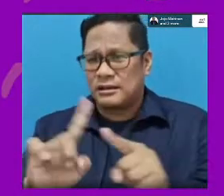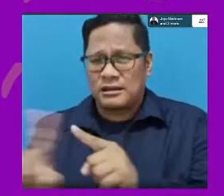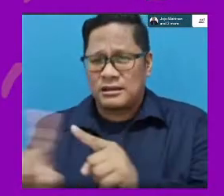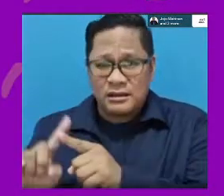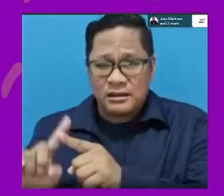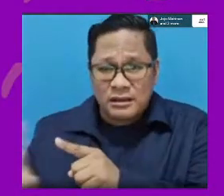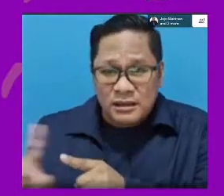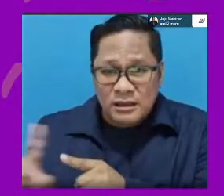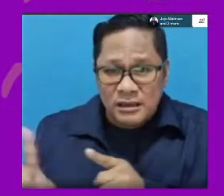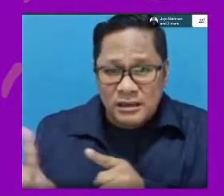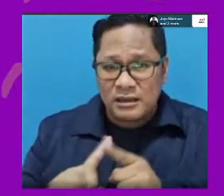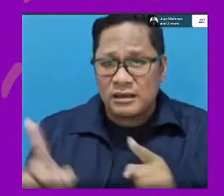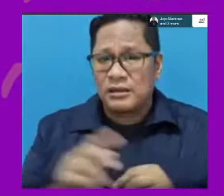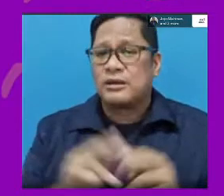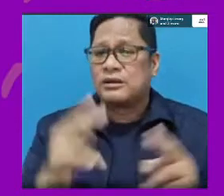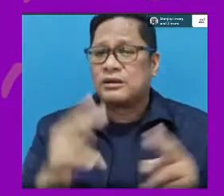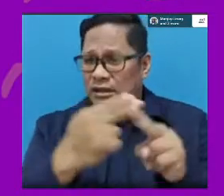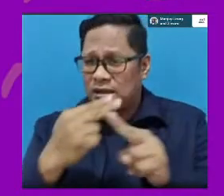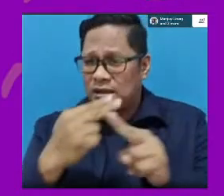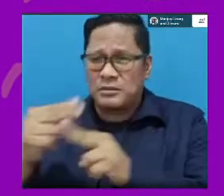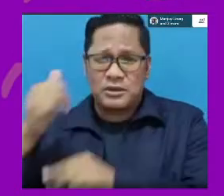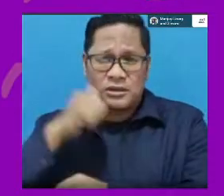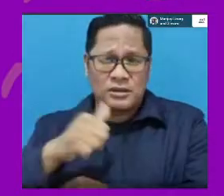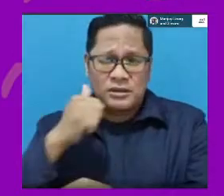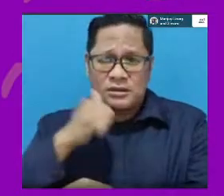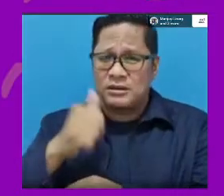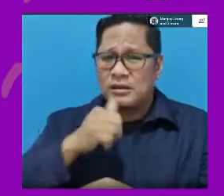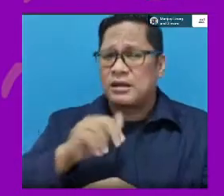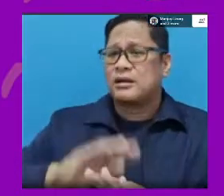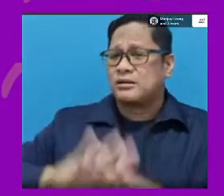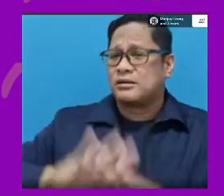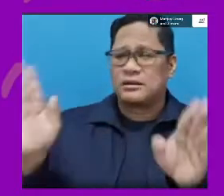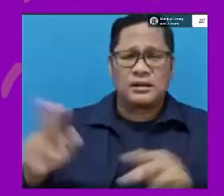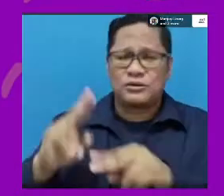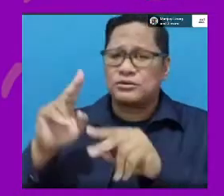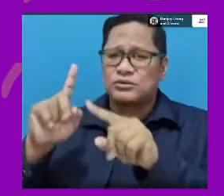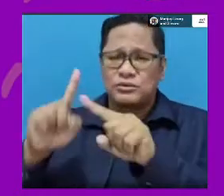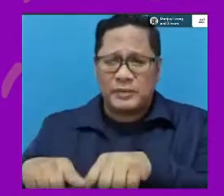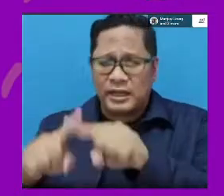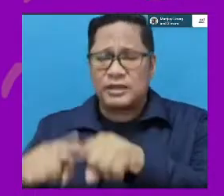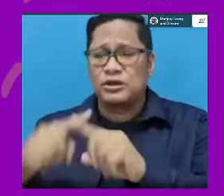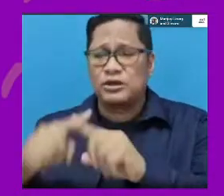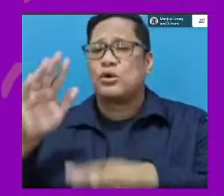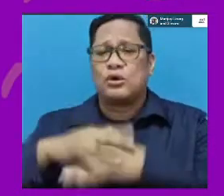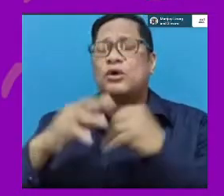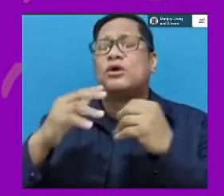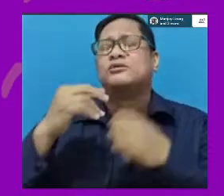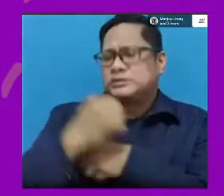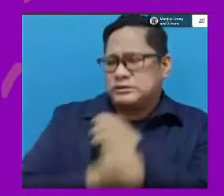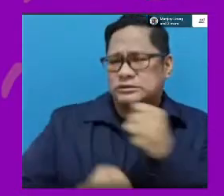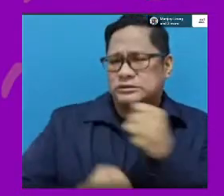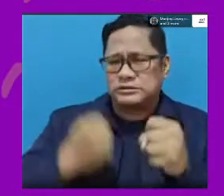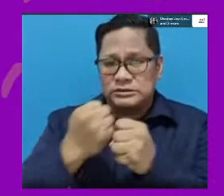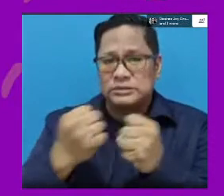na di umasa sa duhat awa? Sila'y nagsipag hawak ng